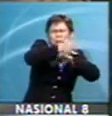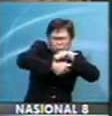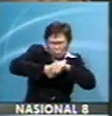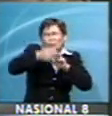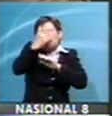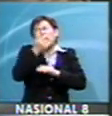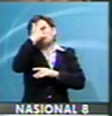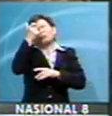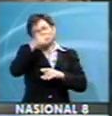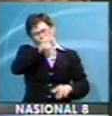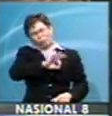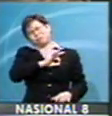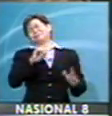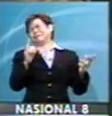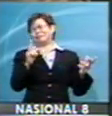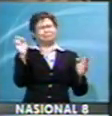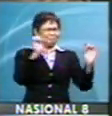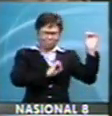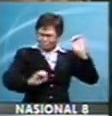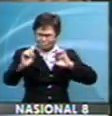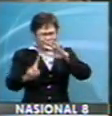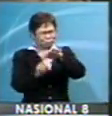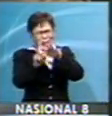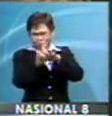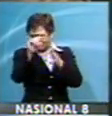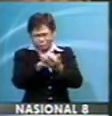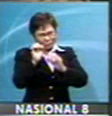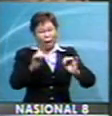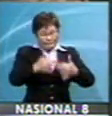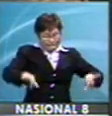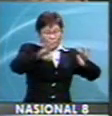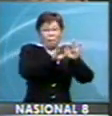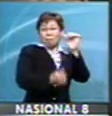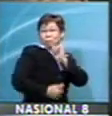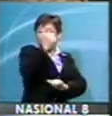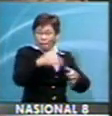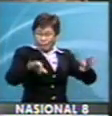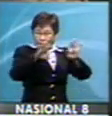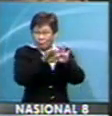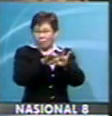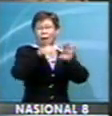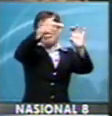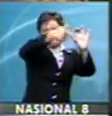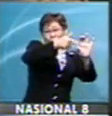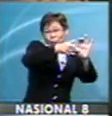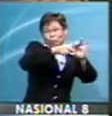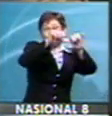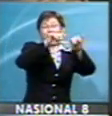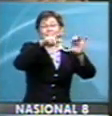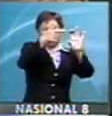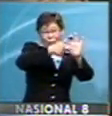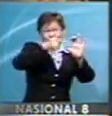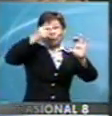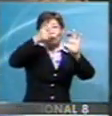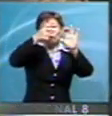mendapatkan keuntungan dan sebagainya tak timbul soal itu sebab yang pentingnya saya ingat pihak petrol dealers ni kena